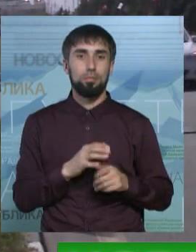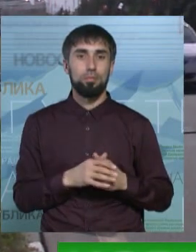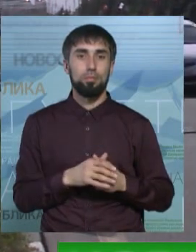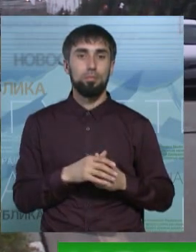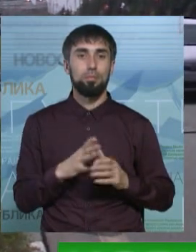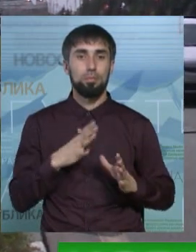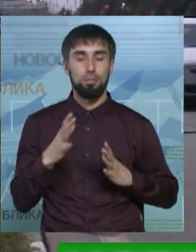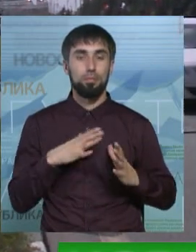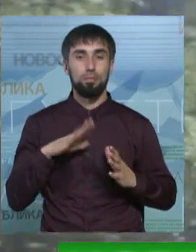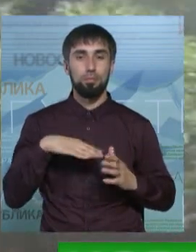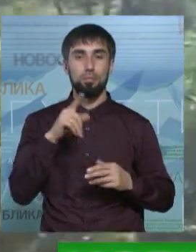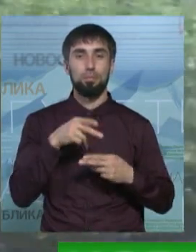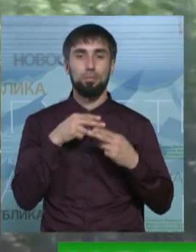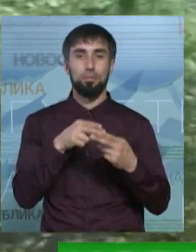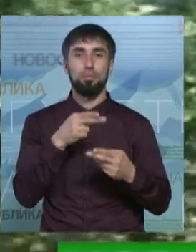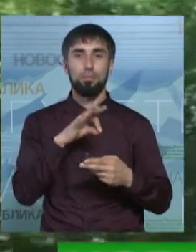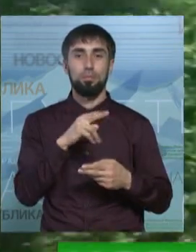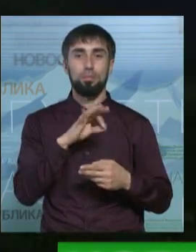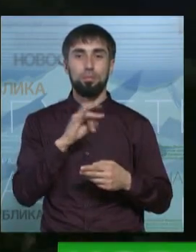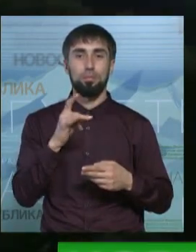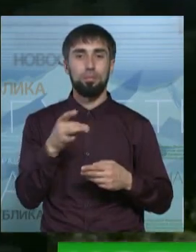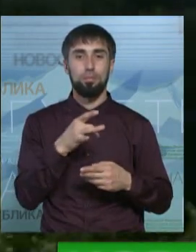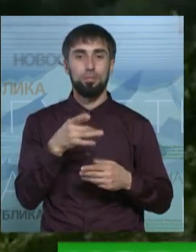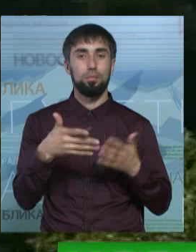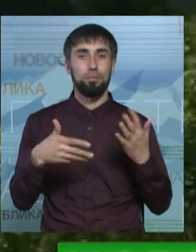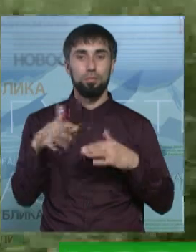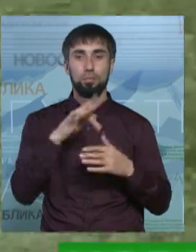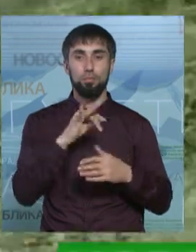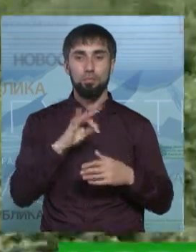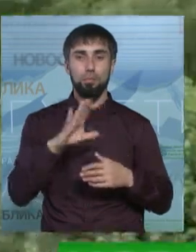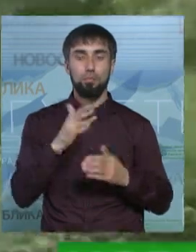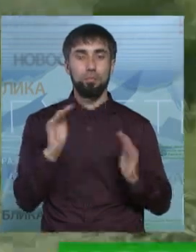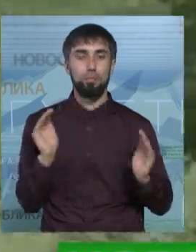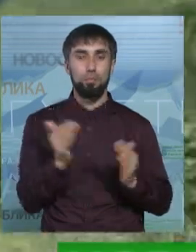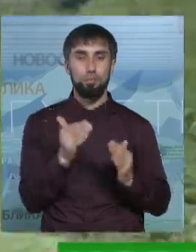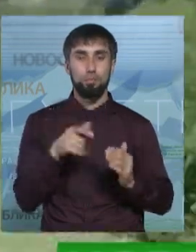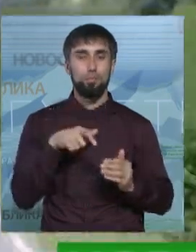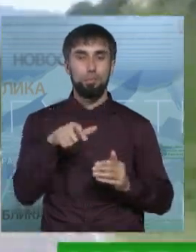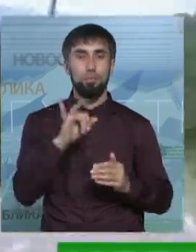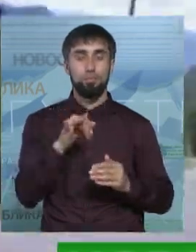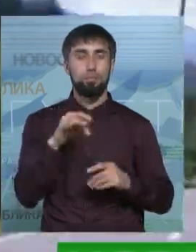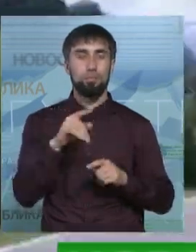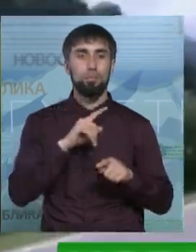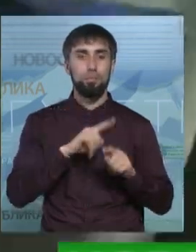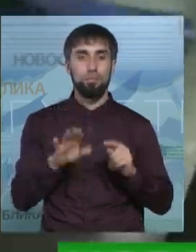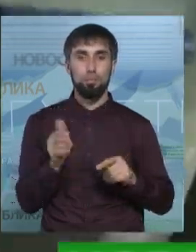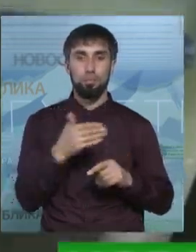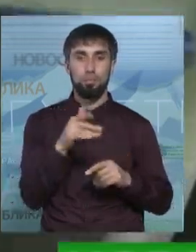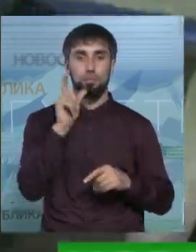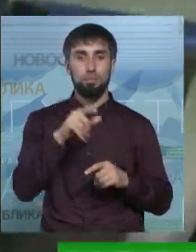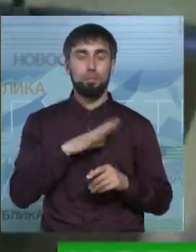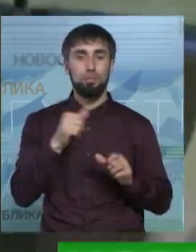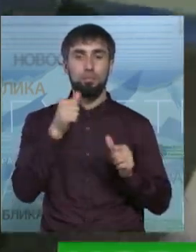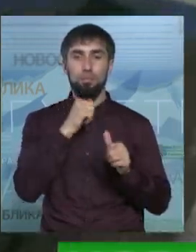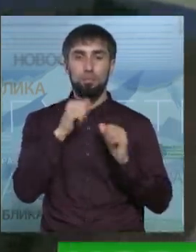начальный этап, водители добрались до Джейрахского района. Горный рельеф, узкие дороги и резкие повороты позволяют драйверам не только